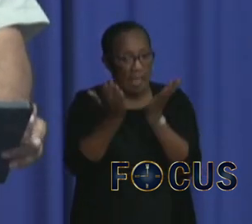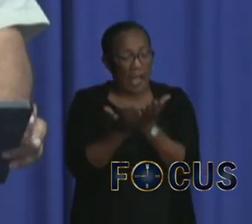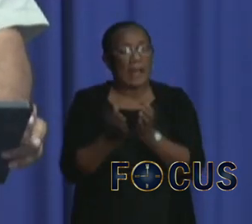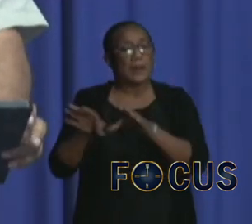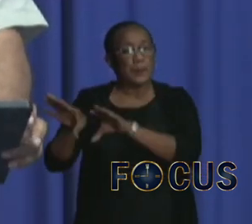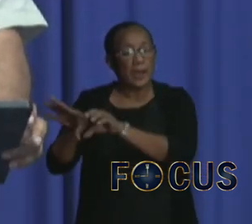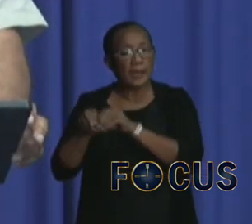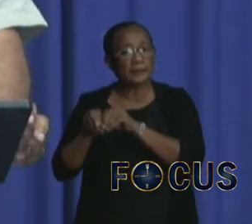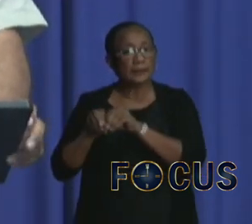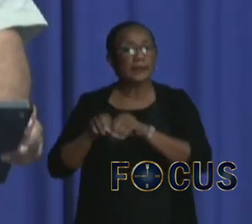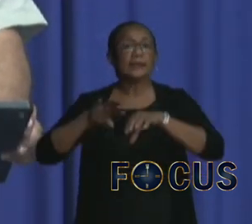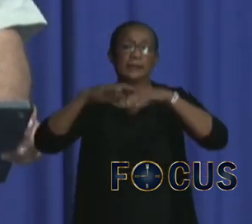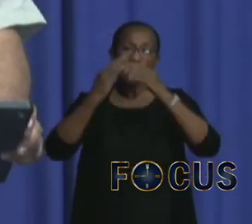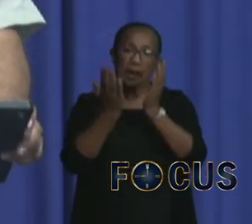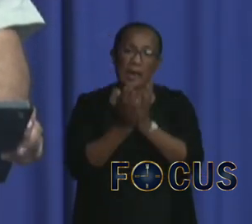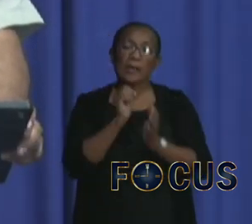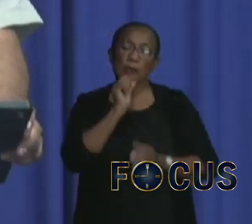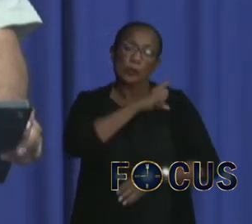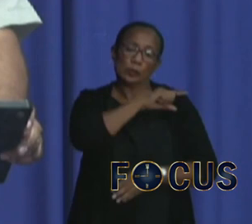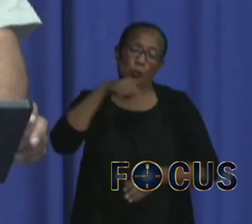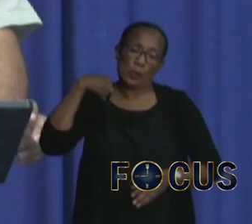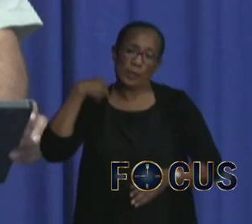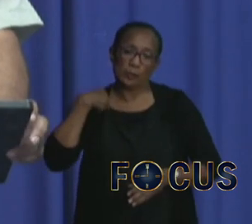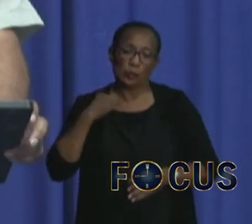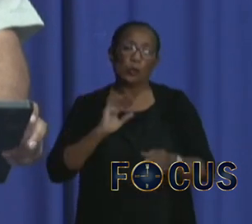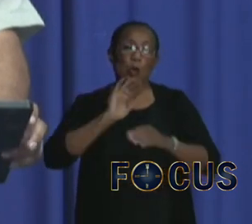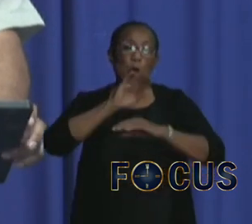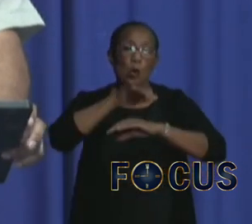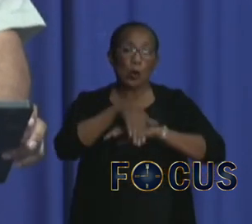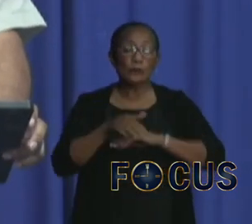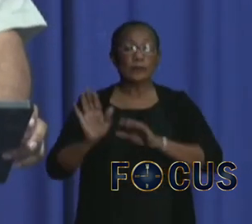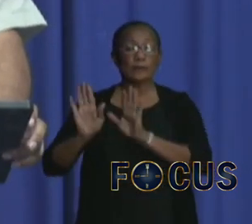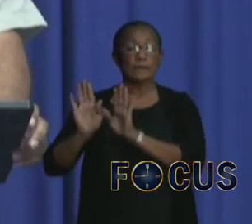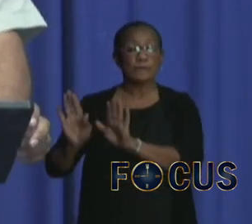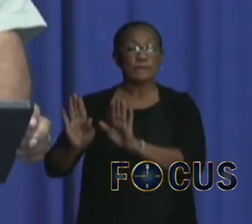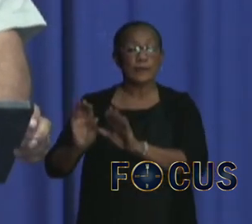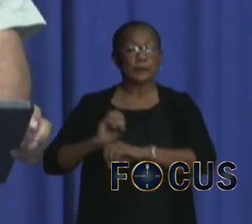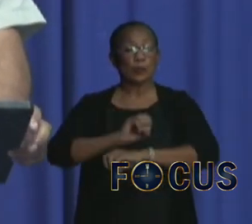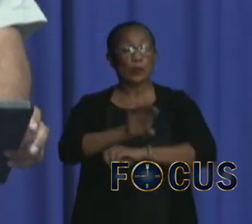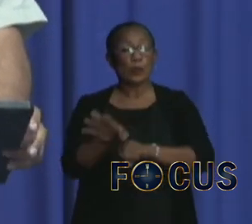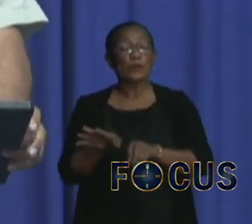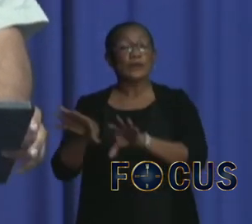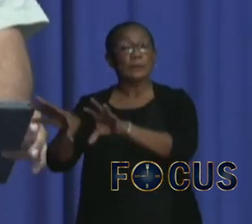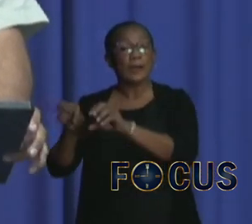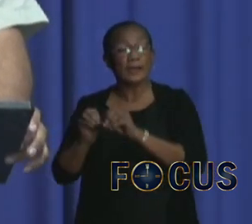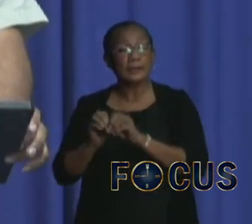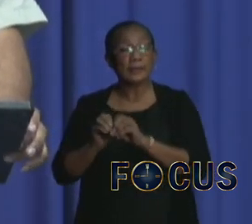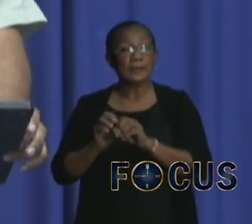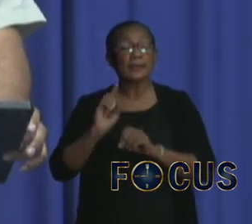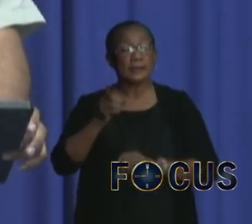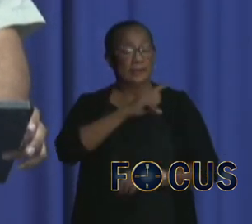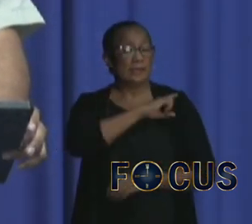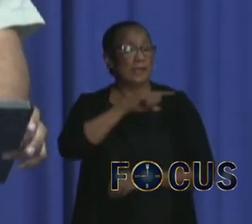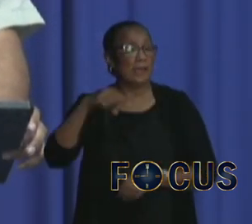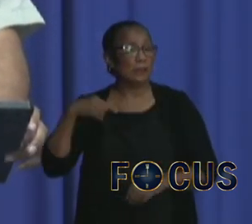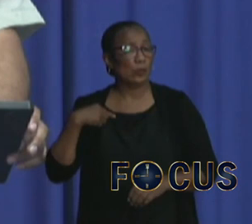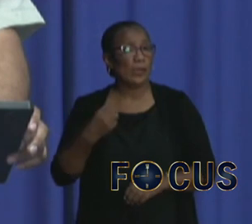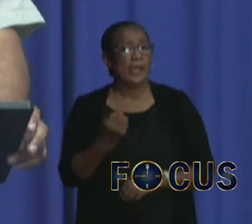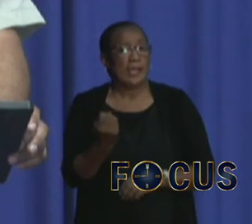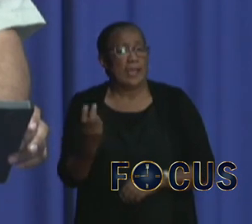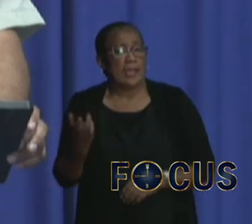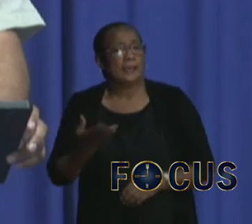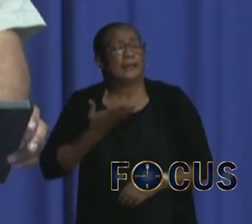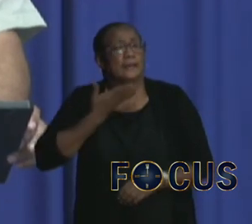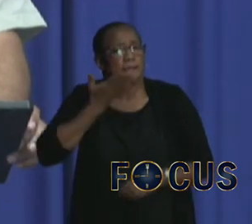maatregelen, alles dat wij doen in het kader van de preventie van COVID-maatregelen, dat wij eigenlijk